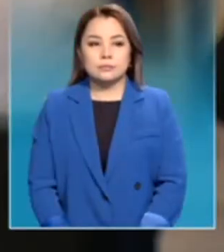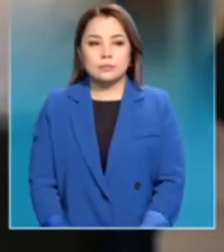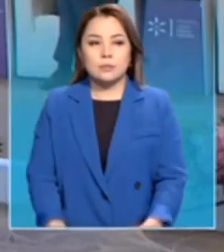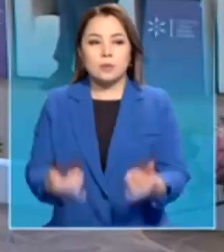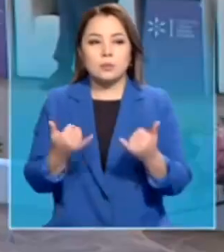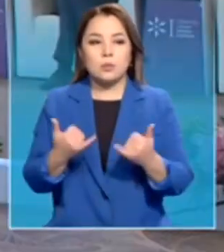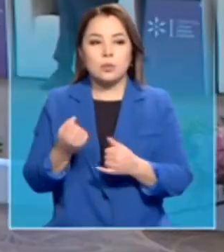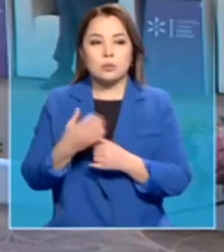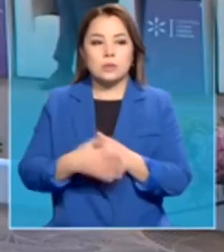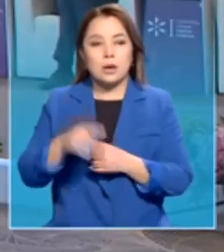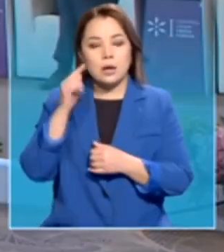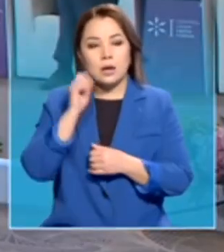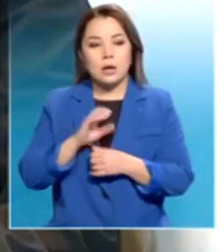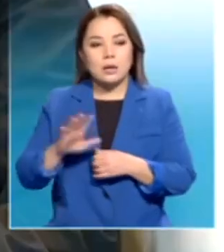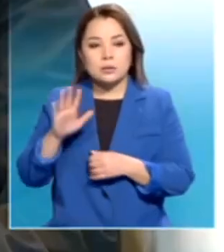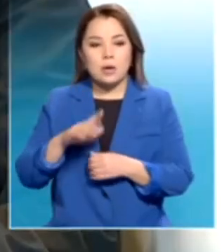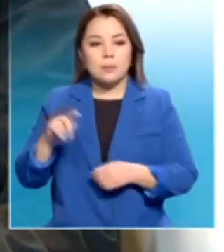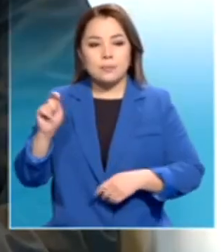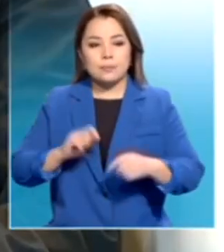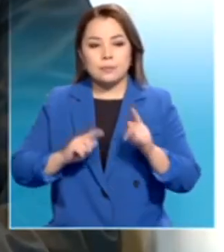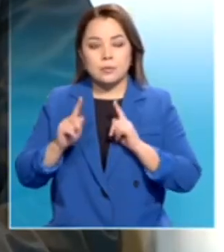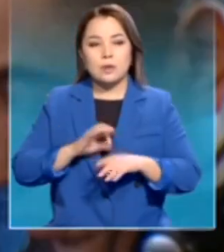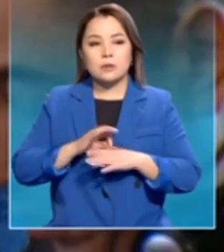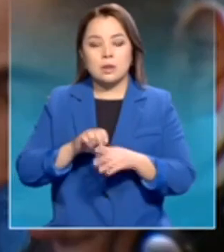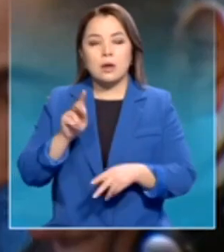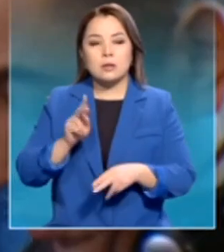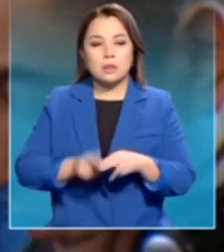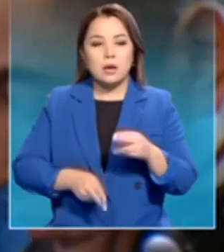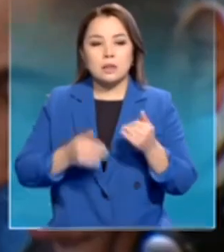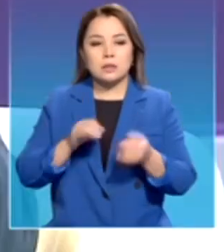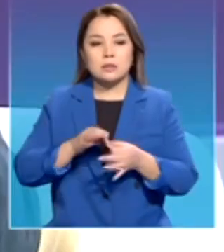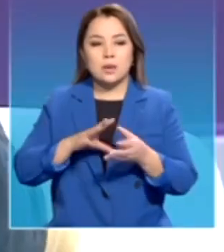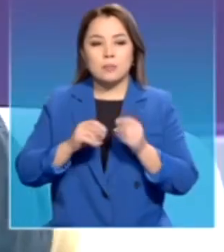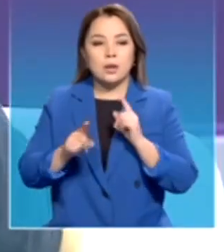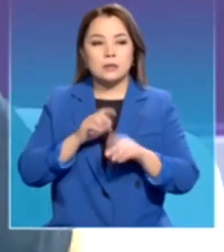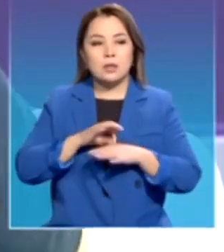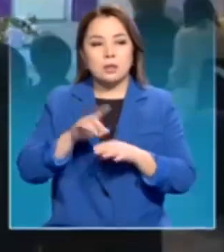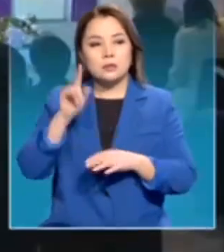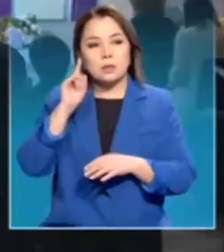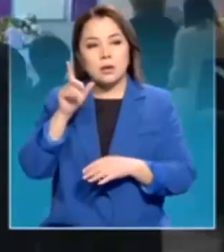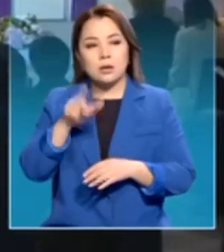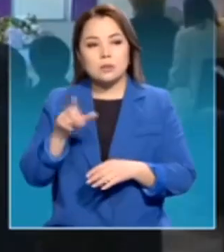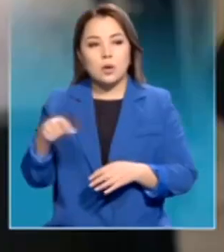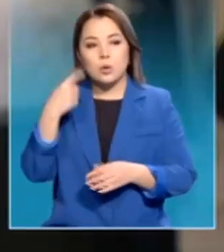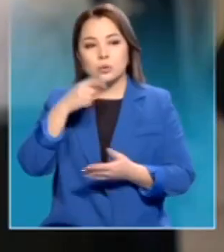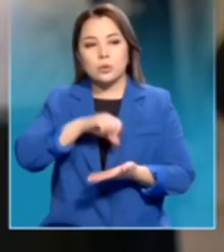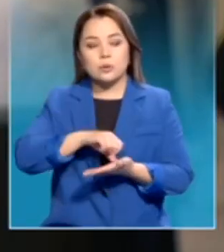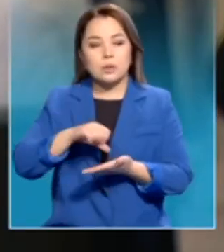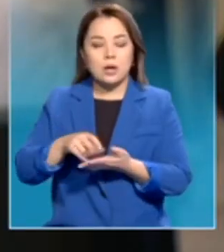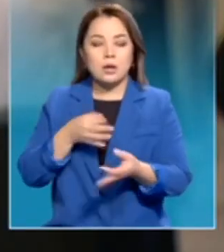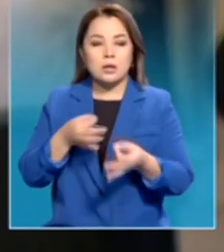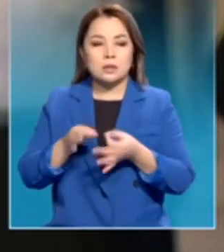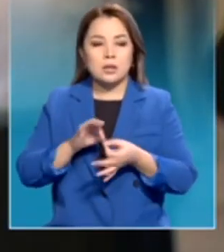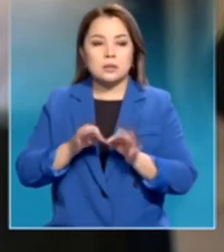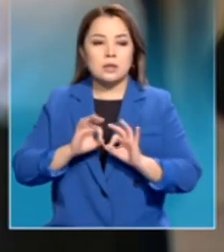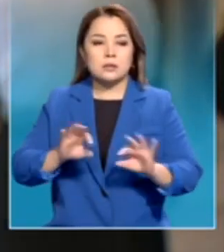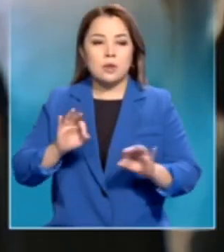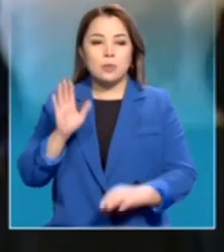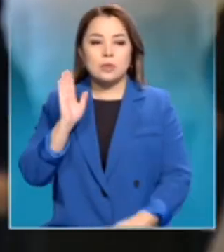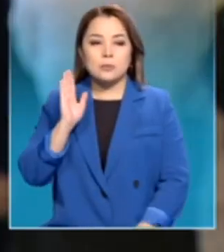Бүгін Орталық Азия медиа форумы аяқталды. Шарада қандай өзекті мәселелер көтерілді, қандай танымал тұлғалар сөз сөйледі. Бұл туралы мен Серік Селеубайұлы айтып